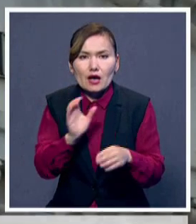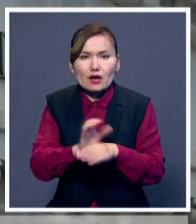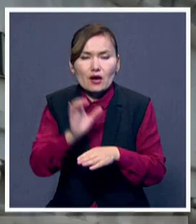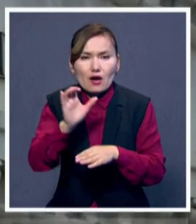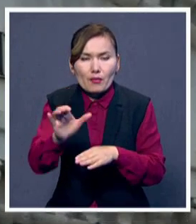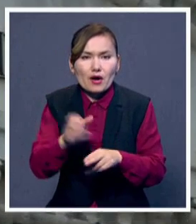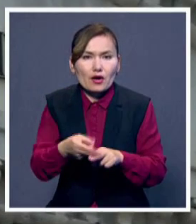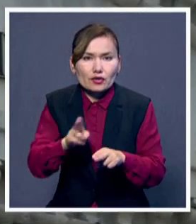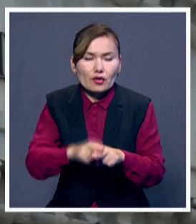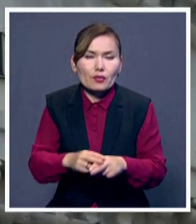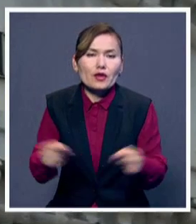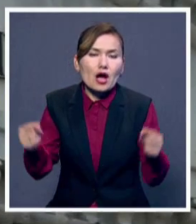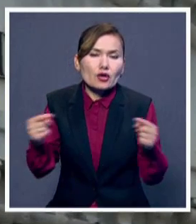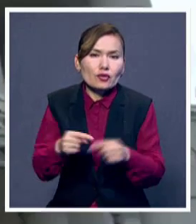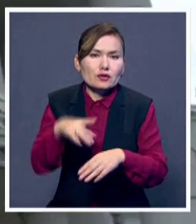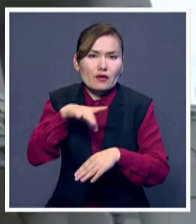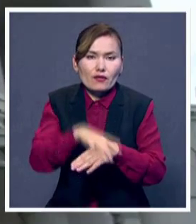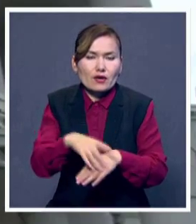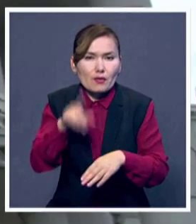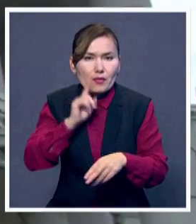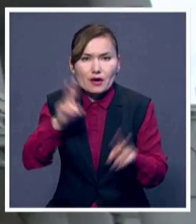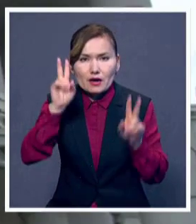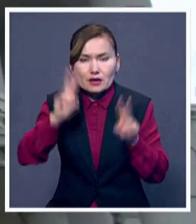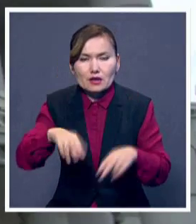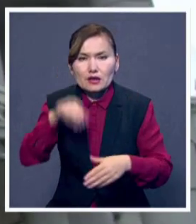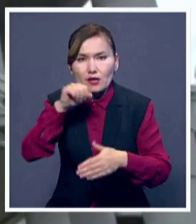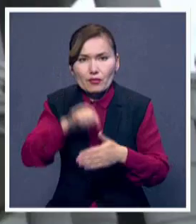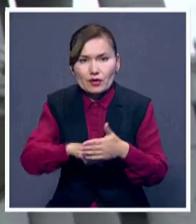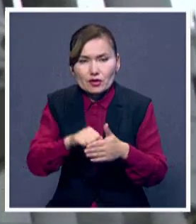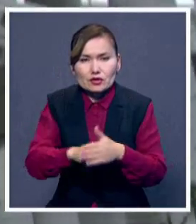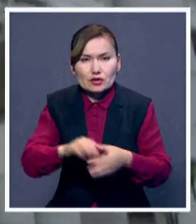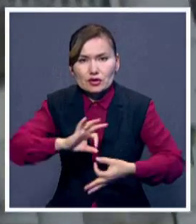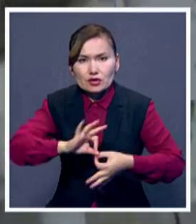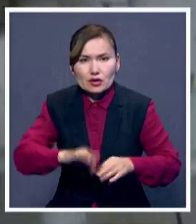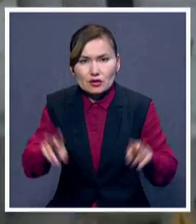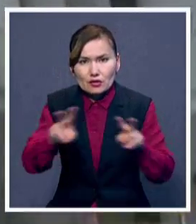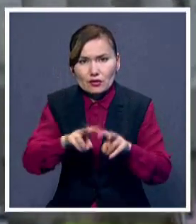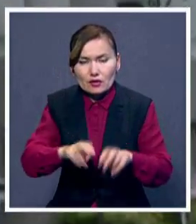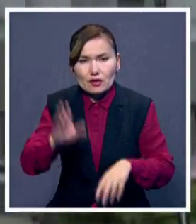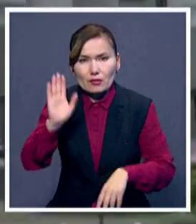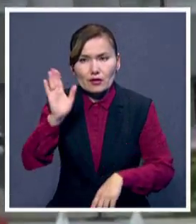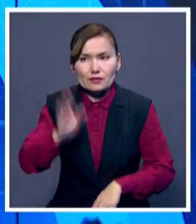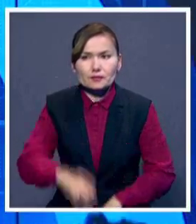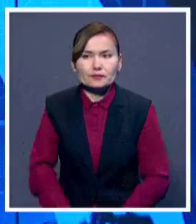органдар бұл қордың жұмысын тексеріп, бұрынғы премьерге іс қатысты қозғап отыр.